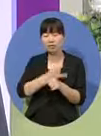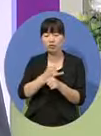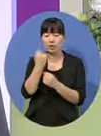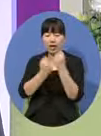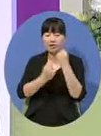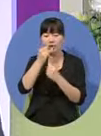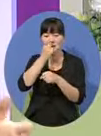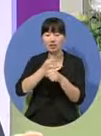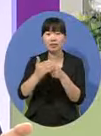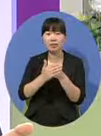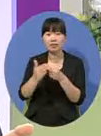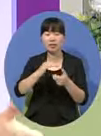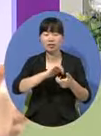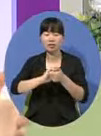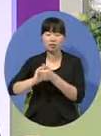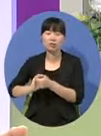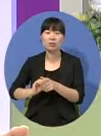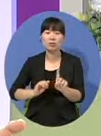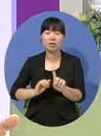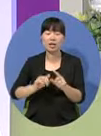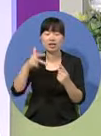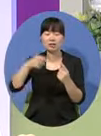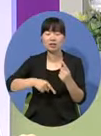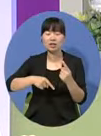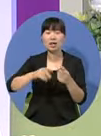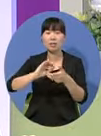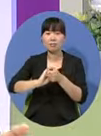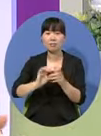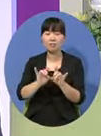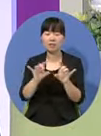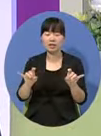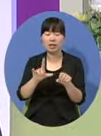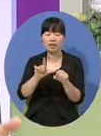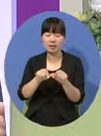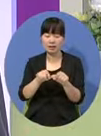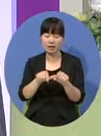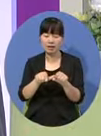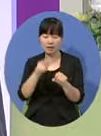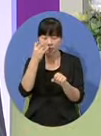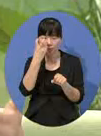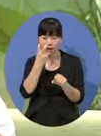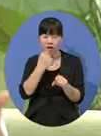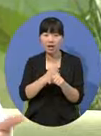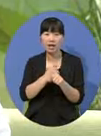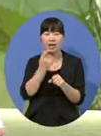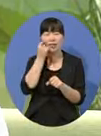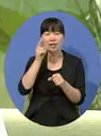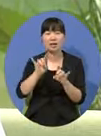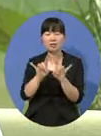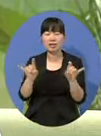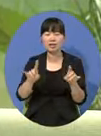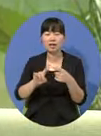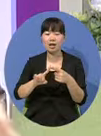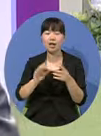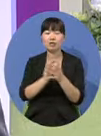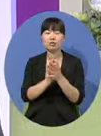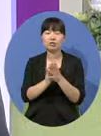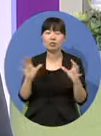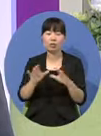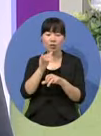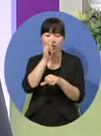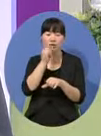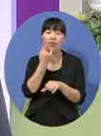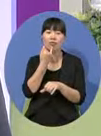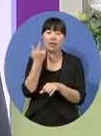있습니다. 그래서 뭐 주기적으로 뭐 일주일마다 뭐 시간 재놓고 아니면 한 달마다. 한 번씩 본인이 시험을 보는 거네요. 네. 네. 그 친구들이랑 모여서 해도